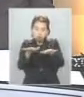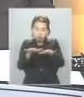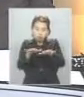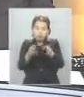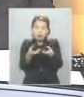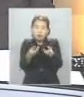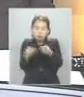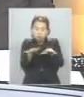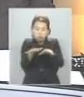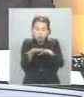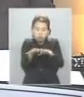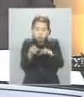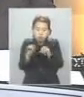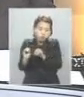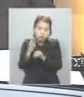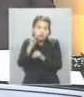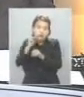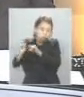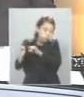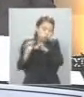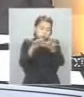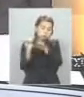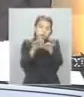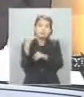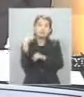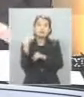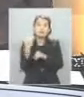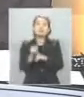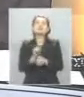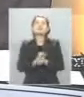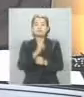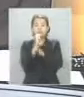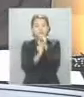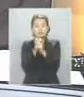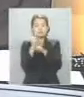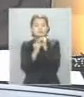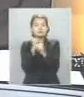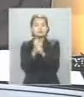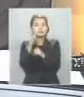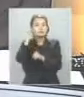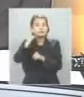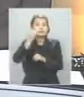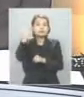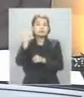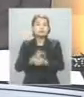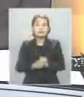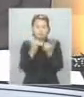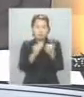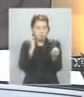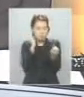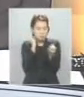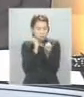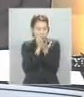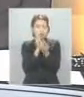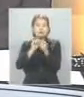ายแรงที่สุดในญี่ปุ่นในรอบหลายปีที่ผ่านมารวมไปถึงเหตุแผ่นดินไหวในครั้งนี้นับได้ว่ามีความรุนแรงเป็นอันดับ5ของโลก